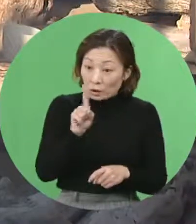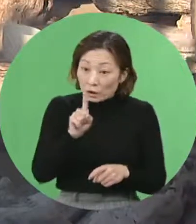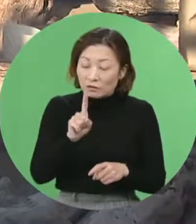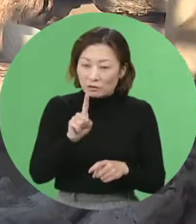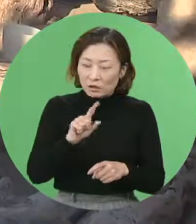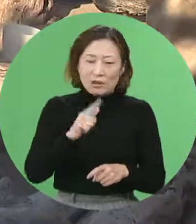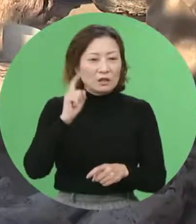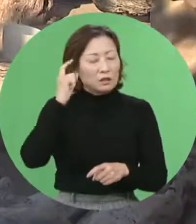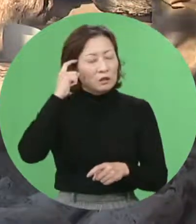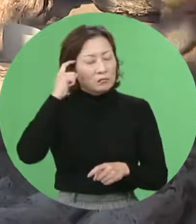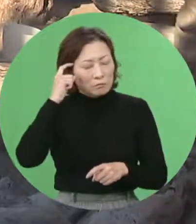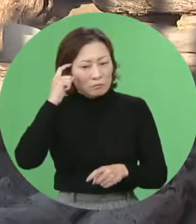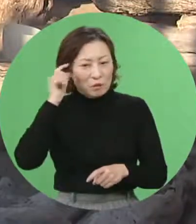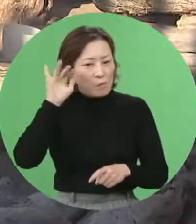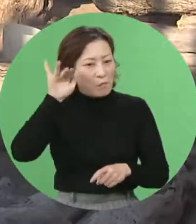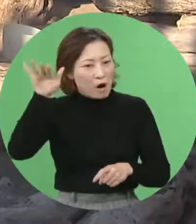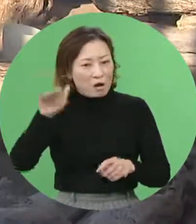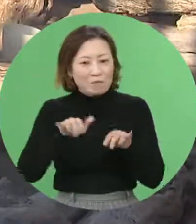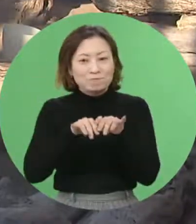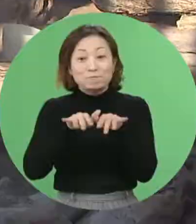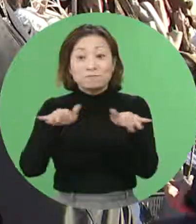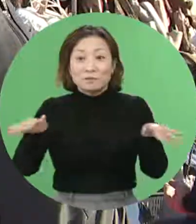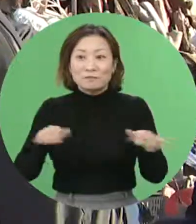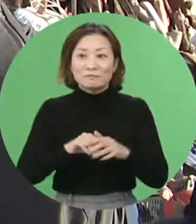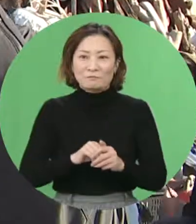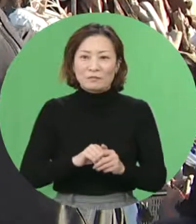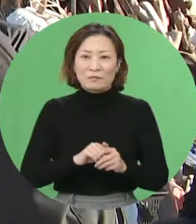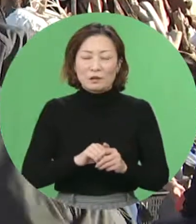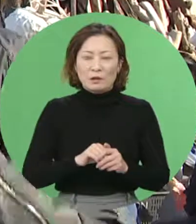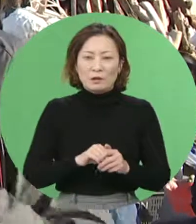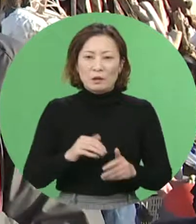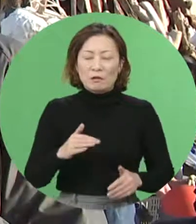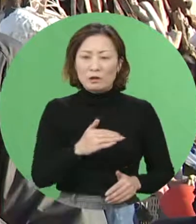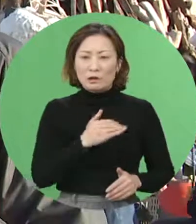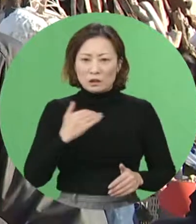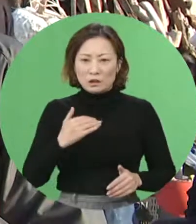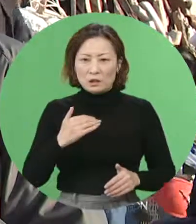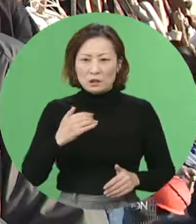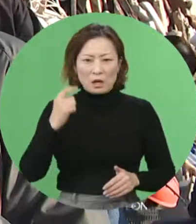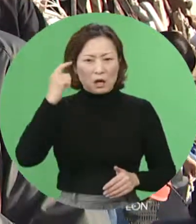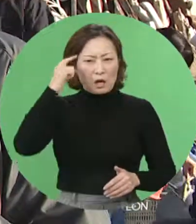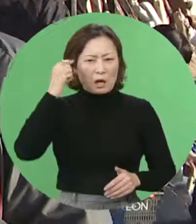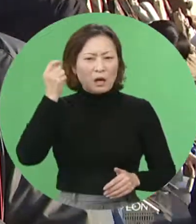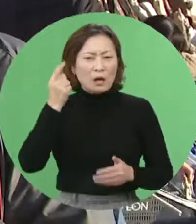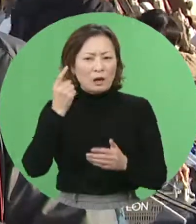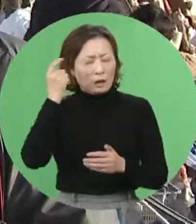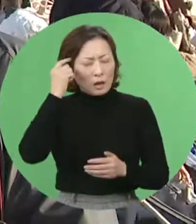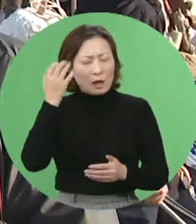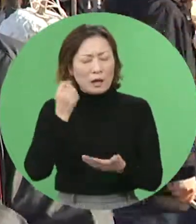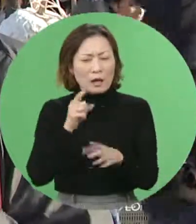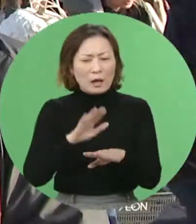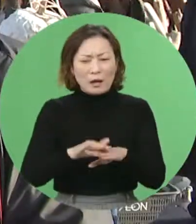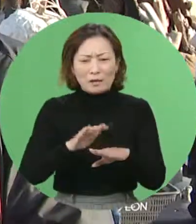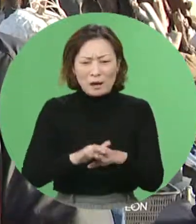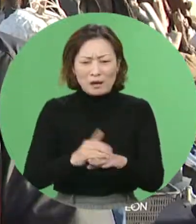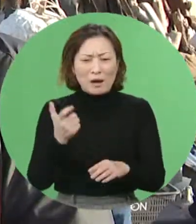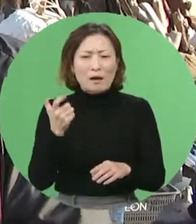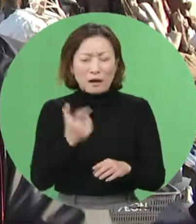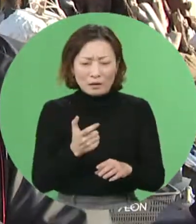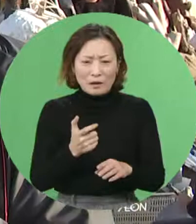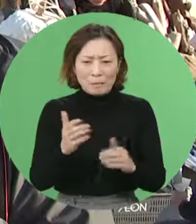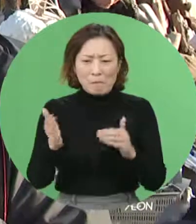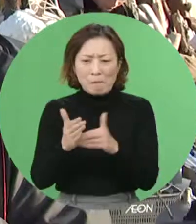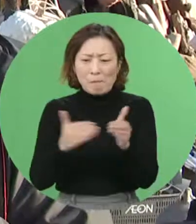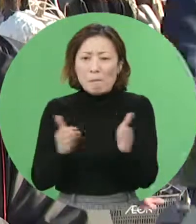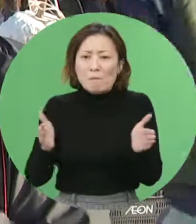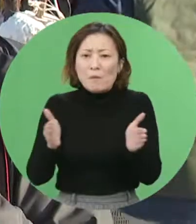広がっていきますよね。いや僕らこう観念っていうかね、枠の中にこう囚われすぎとったんで、なんかすごくちょっと衝撃で、